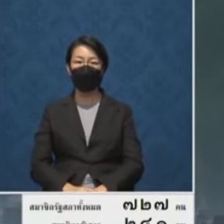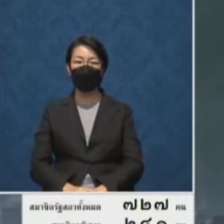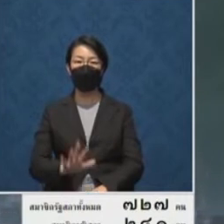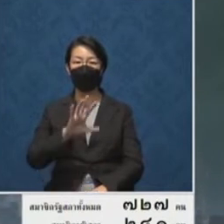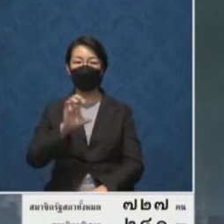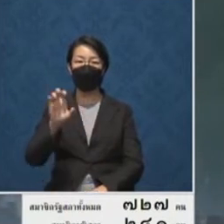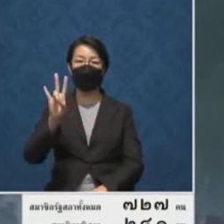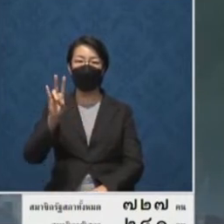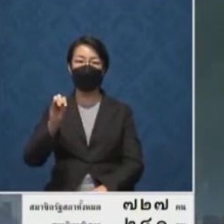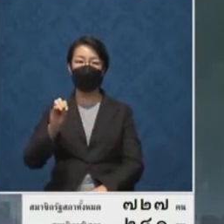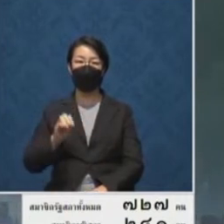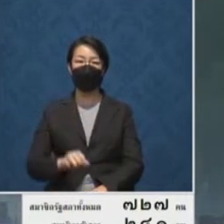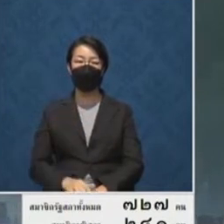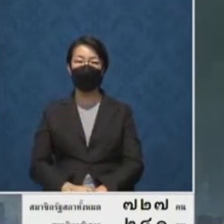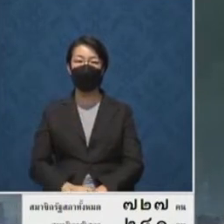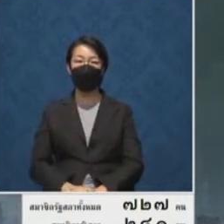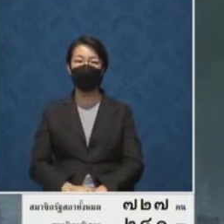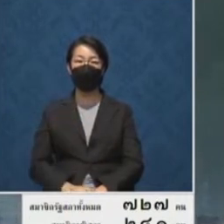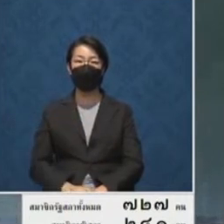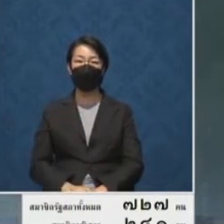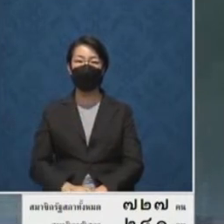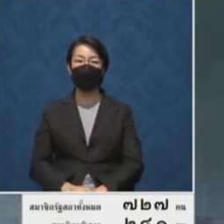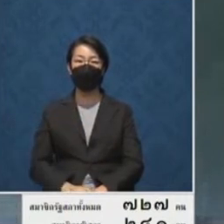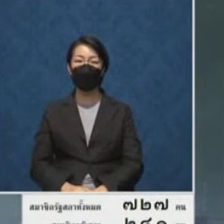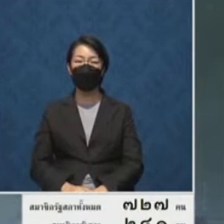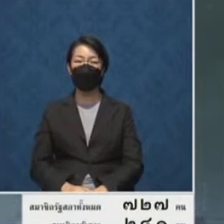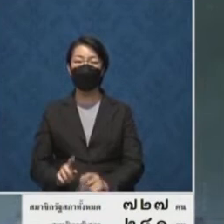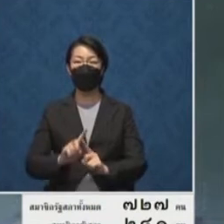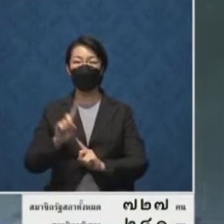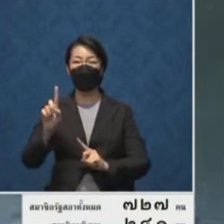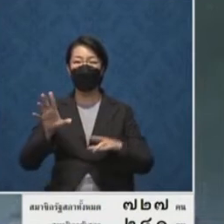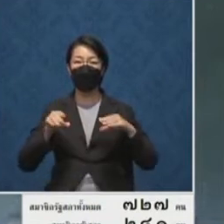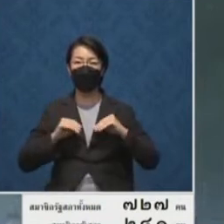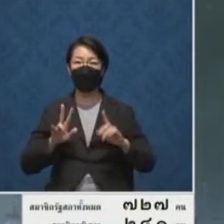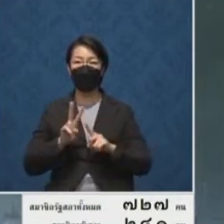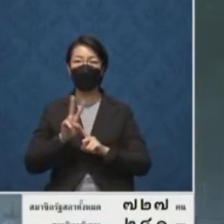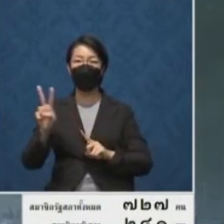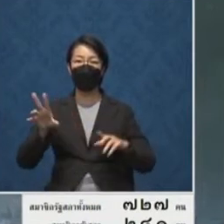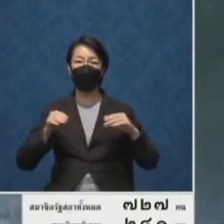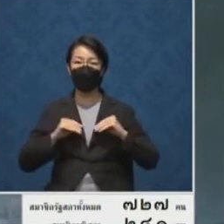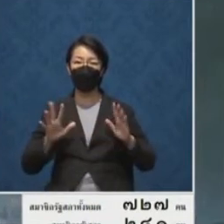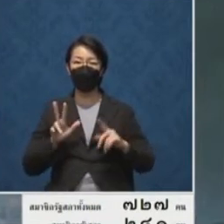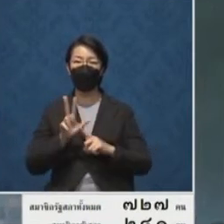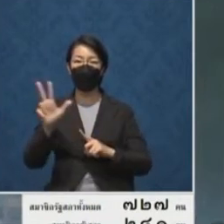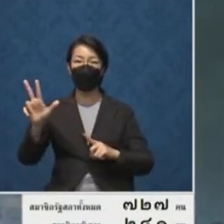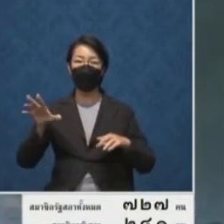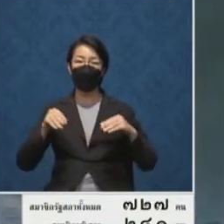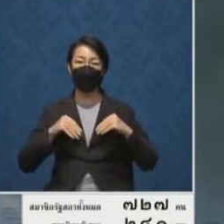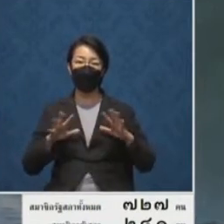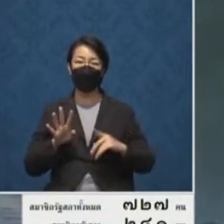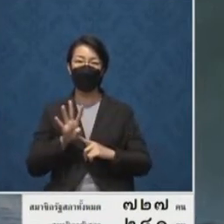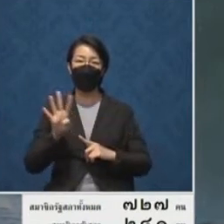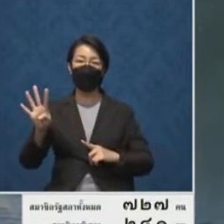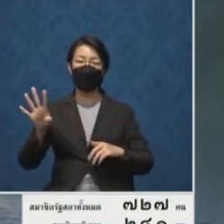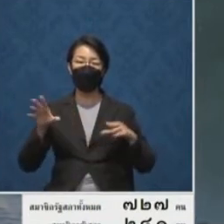ครับ 570พลเอกสมหมายเก่าตีละ หนึ่งไม่รับหลักการสองไม่รับหลักการสาม